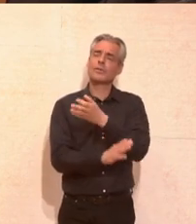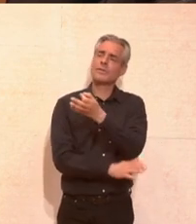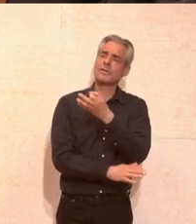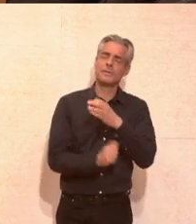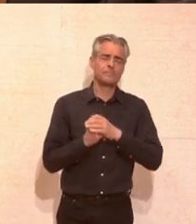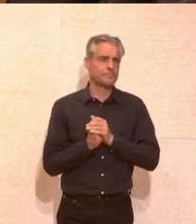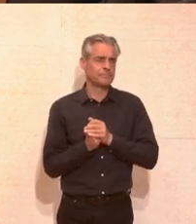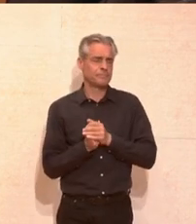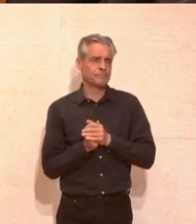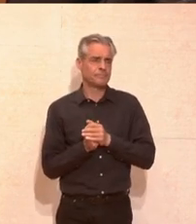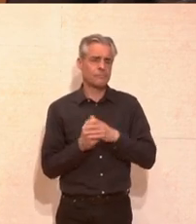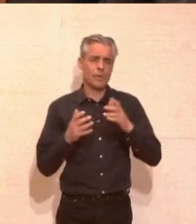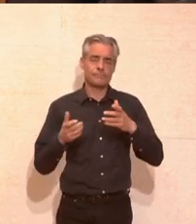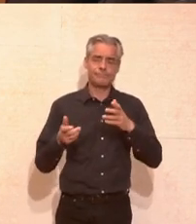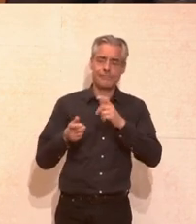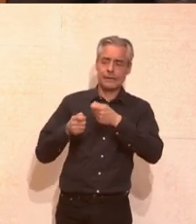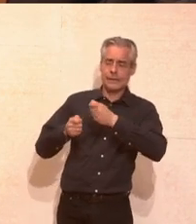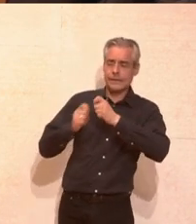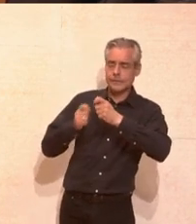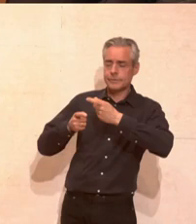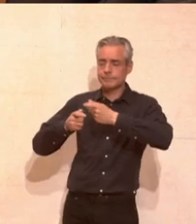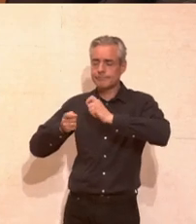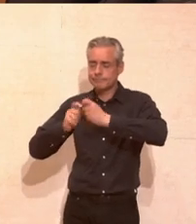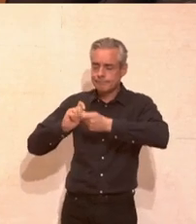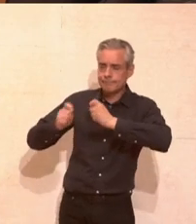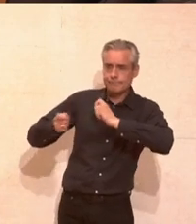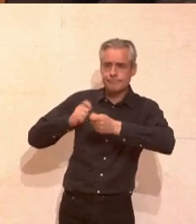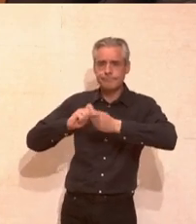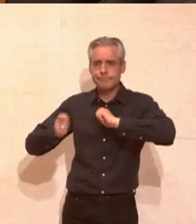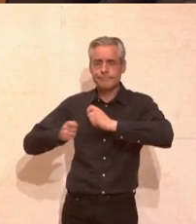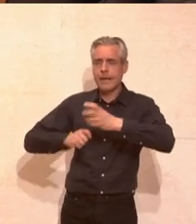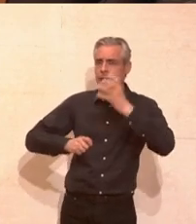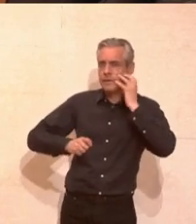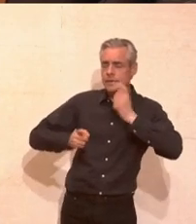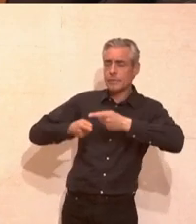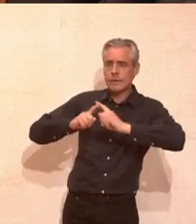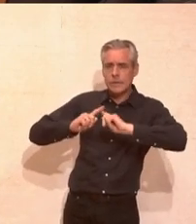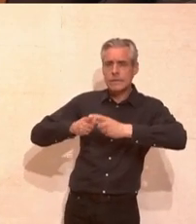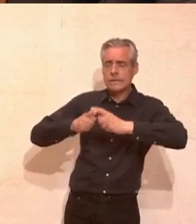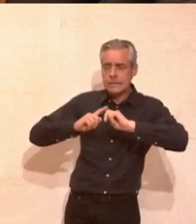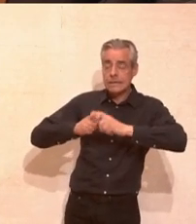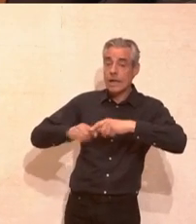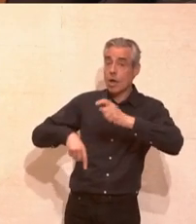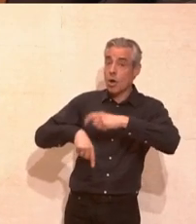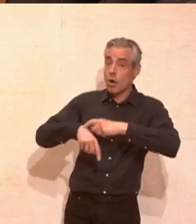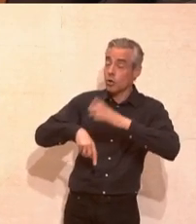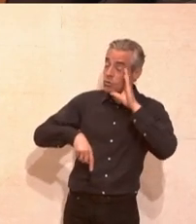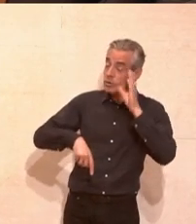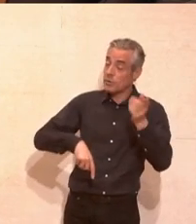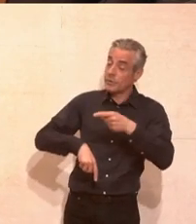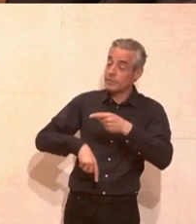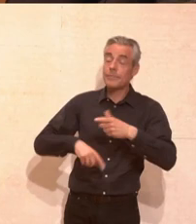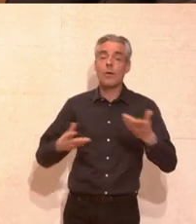parlé des compromis qu'on doit avoir avec des adolescents pour négocier effectivement le coucher. Moi,